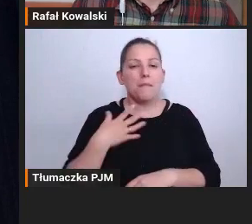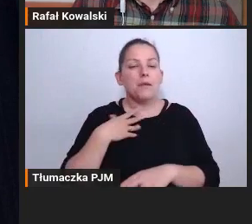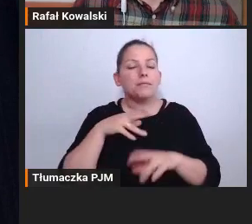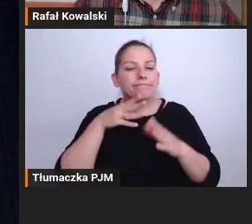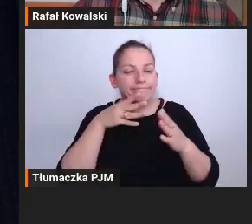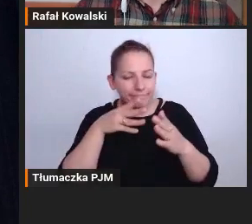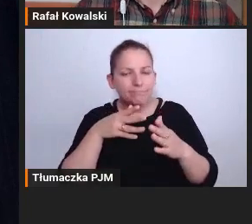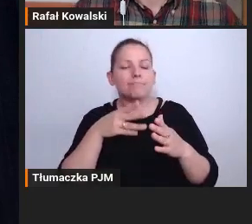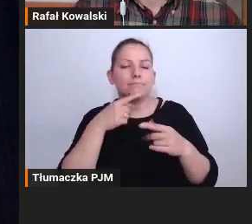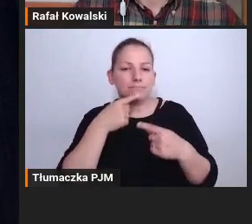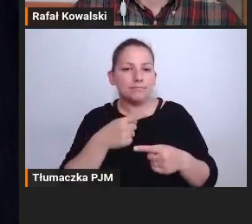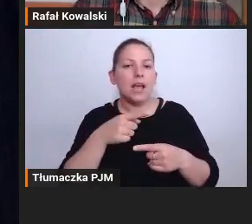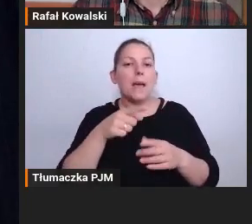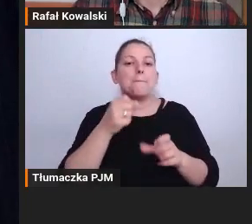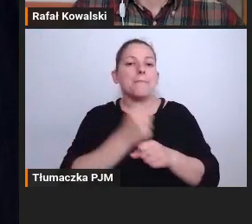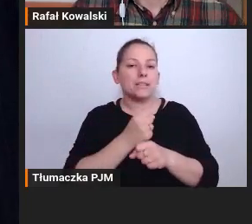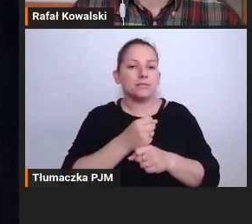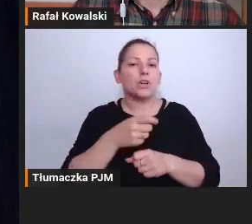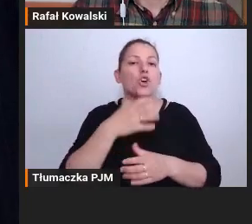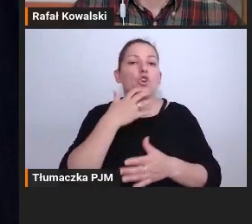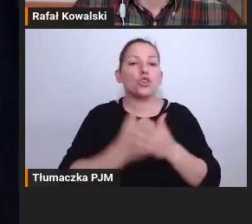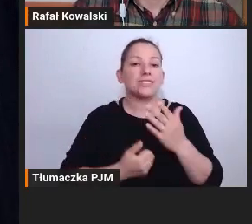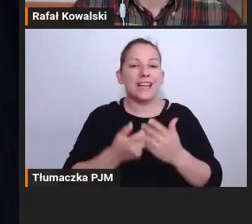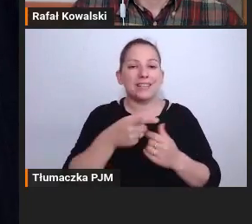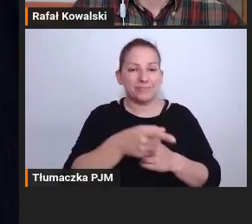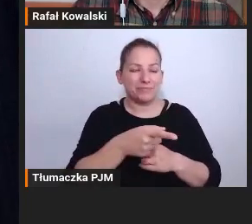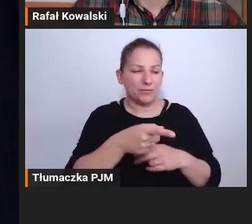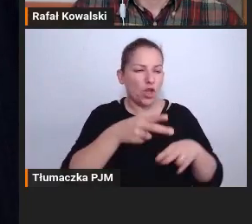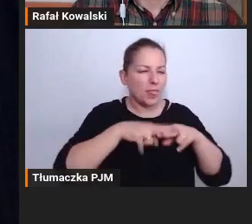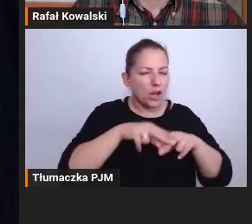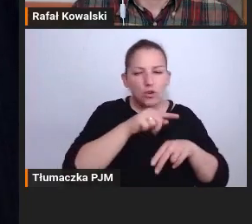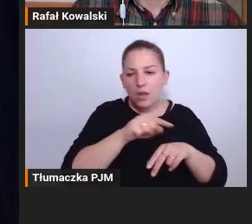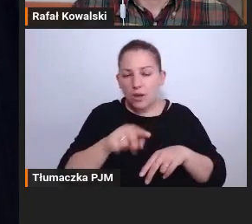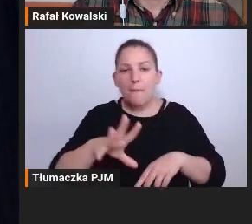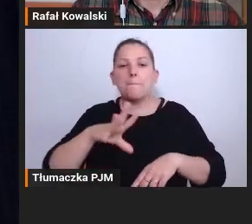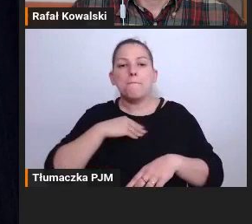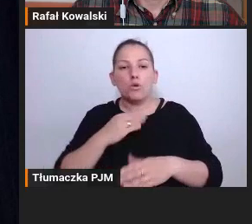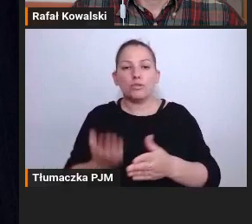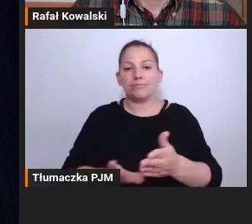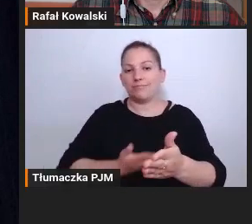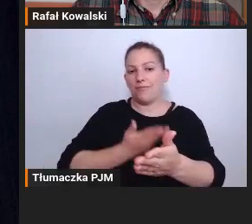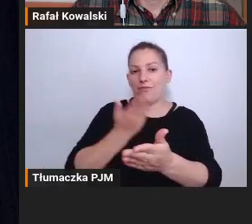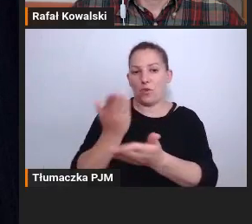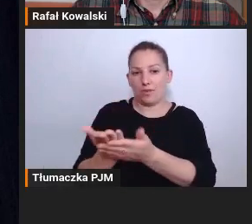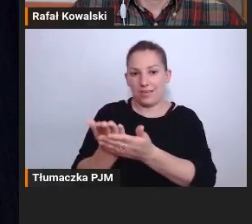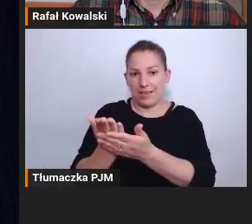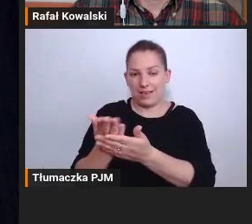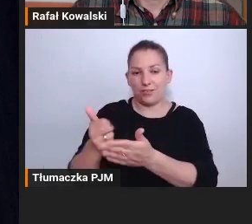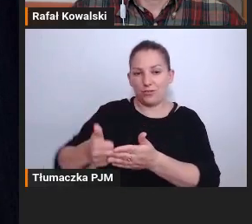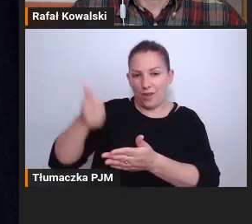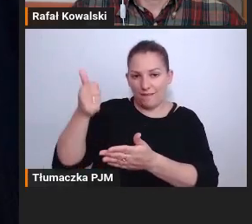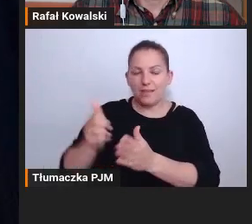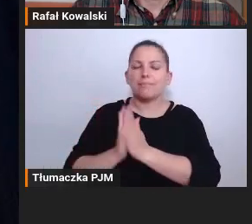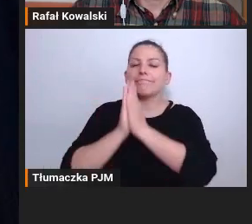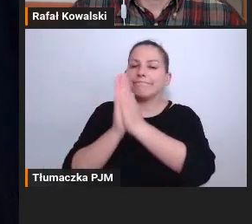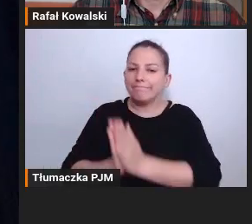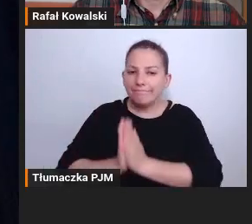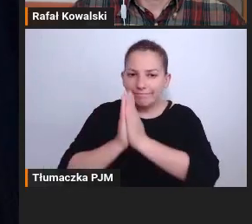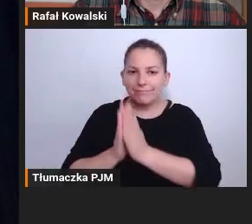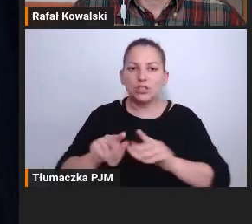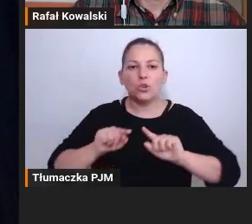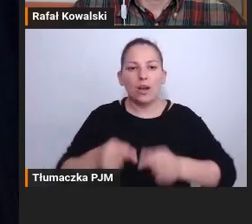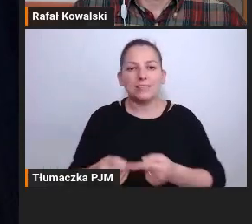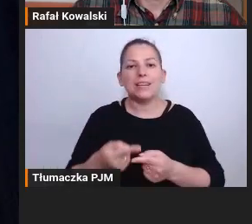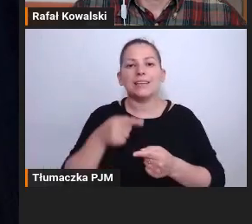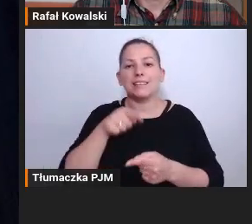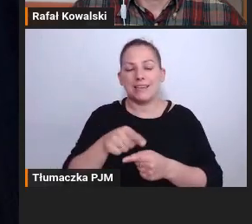taki pracownik, jakby korzystając z tych instrumentów, może złożyć do pracodawcy taki wniosek, poprosić o zorganizowanie pracy w